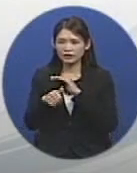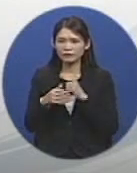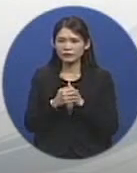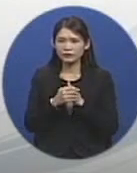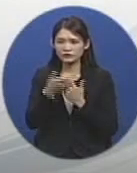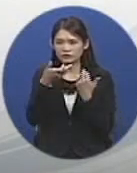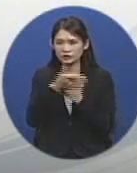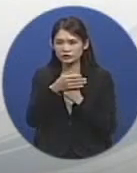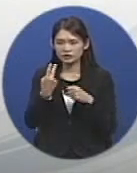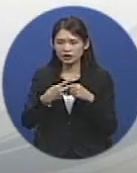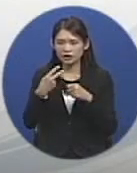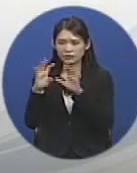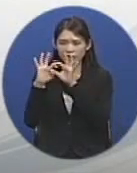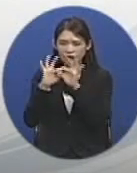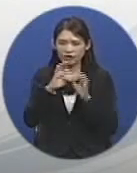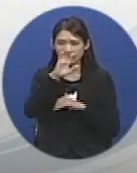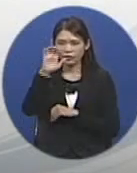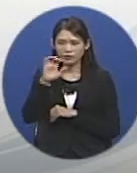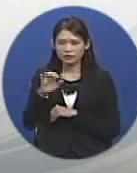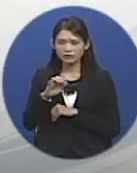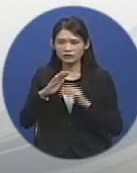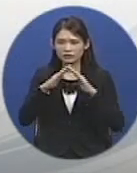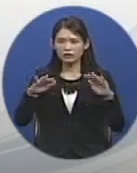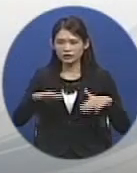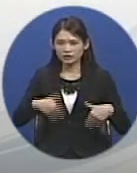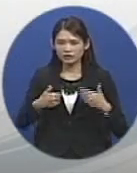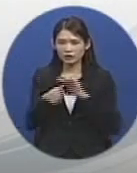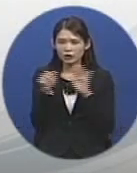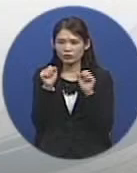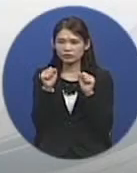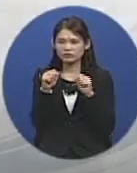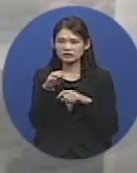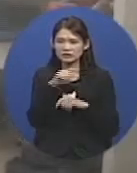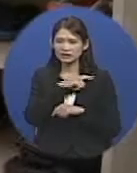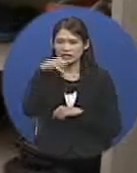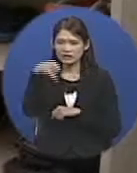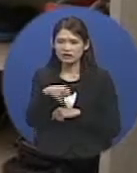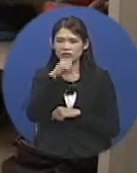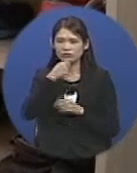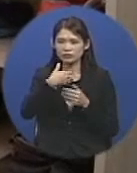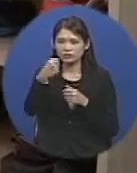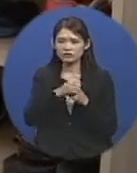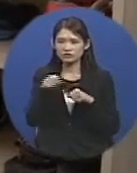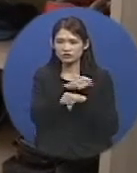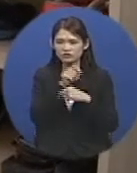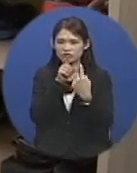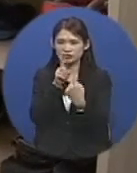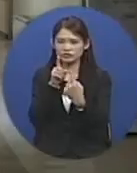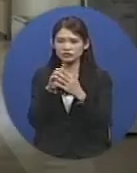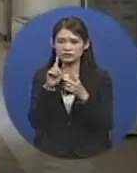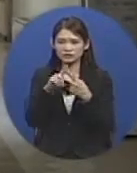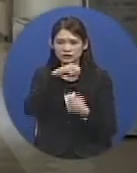이어 2년 연속으로 전남과 경북이 최하위 점수를 받았습니다. 특수교육 대상자 1인당